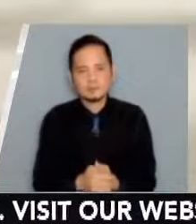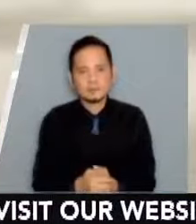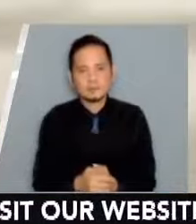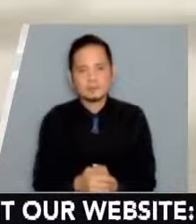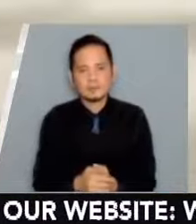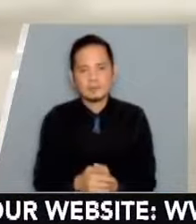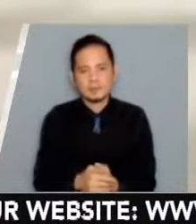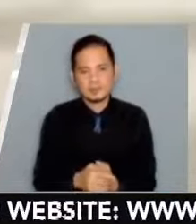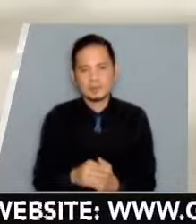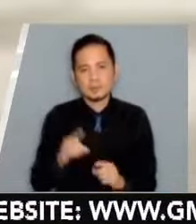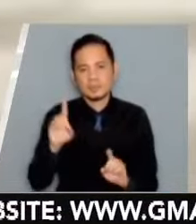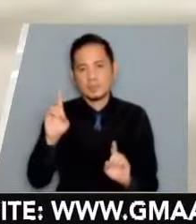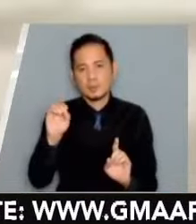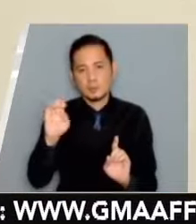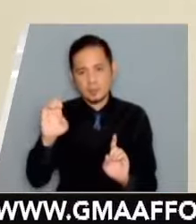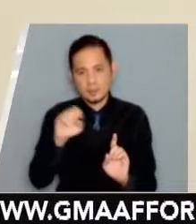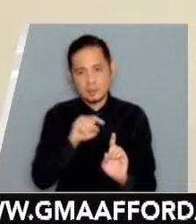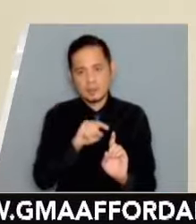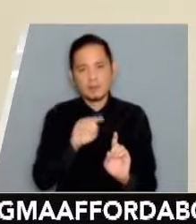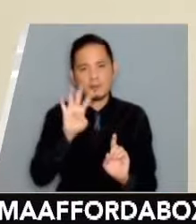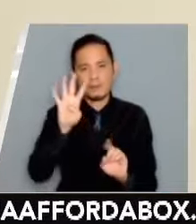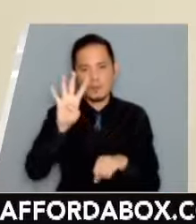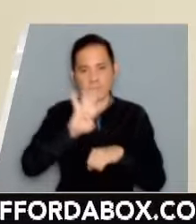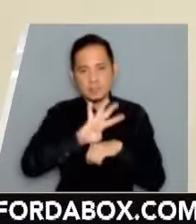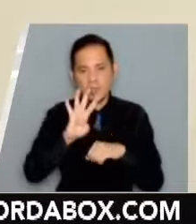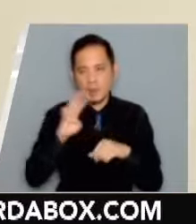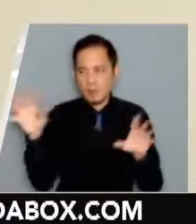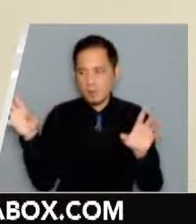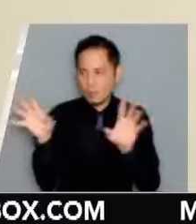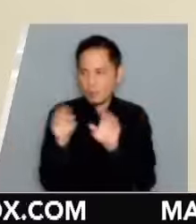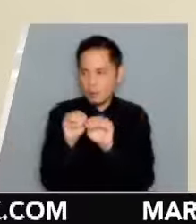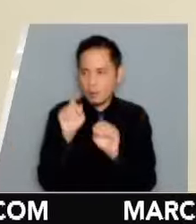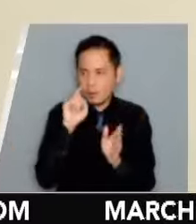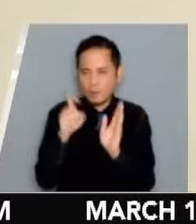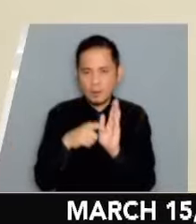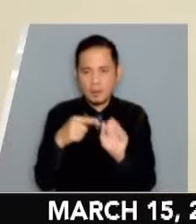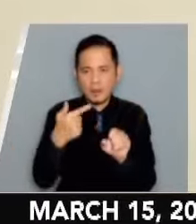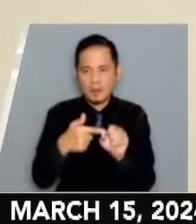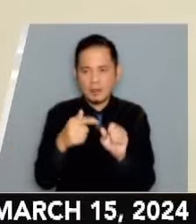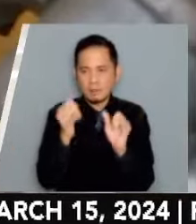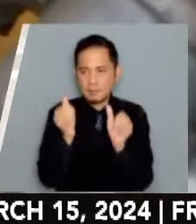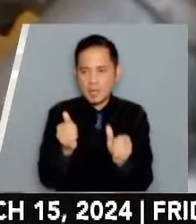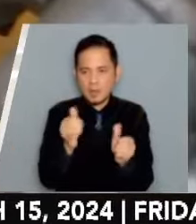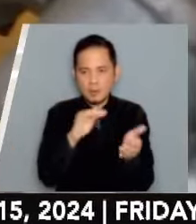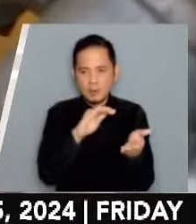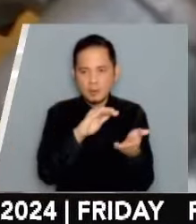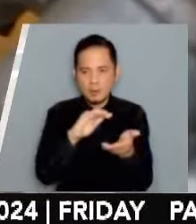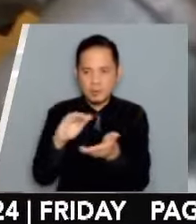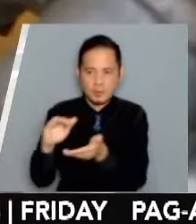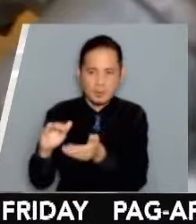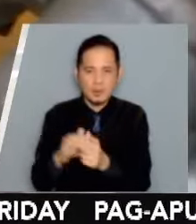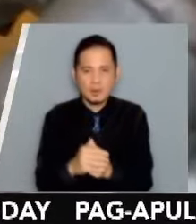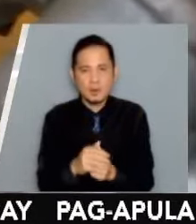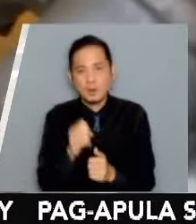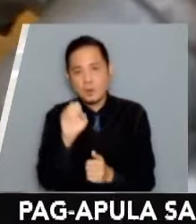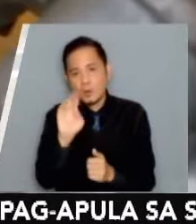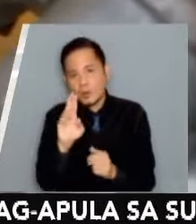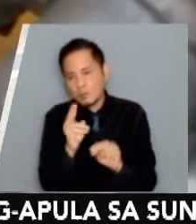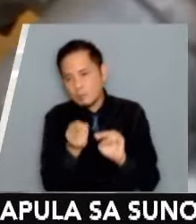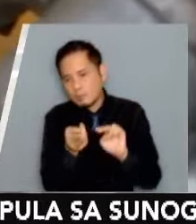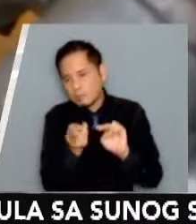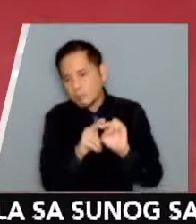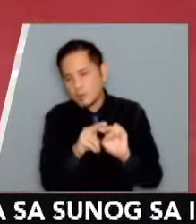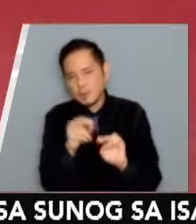batay sa 4 day Trading posibleng walang pagalaw sa presyo ng gasolina o hindi kaya Ay may taas presyo o Roll back ng 10